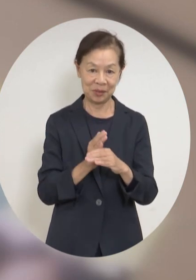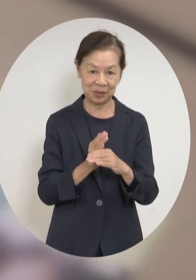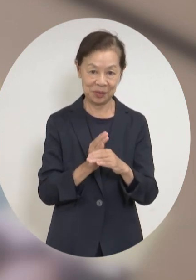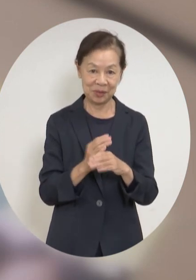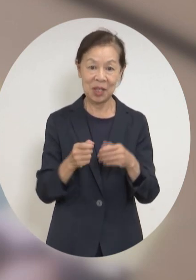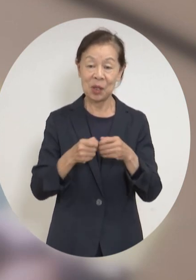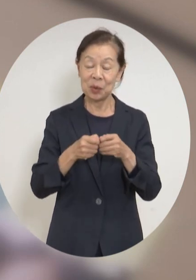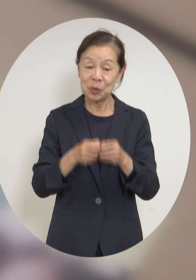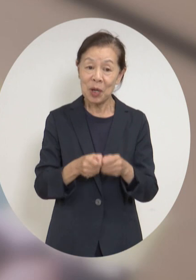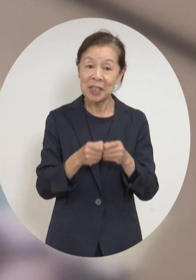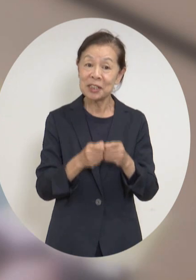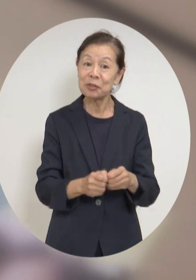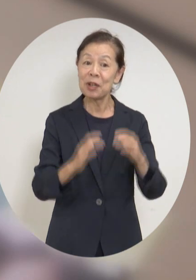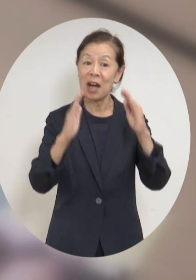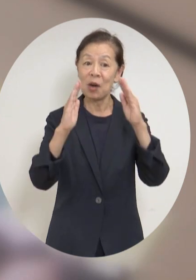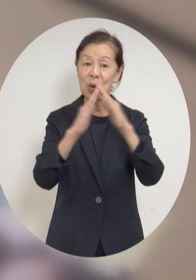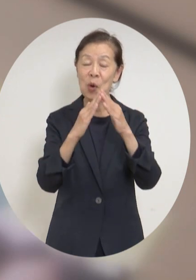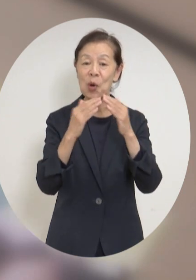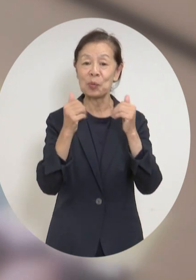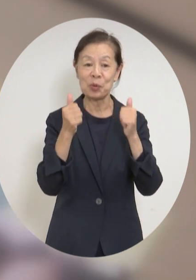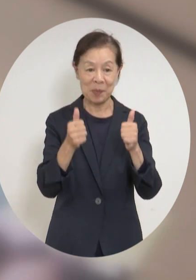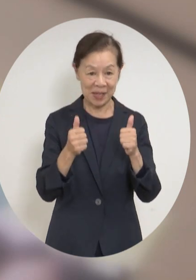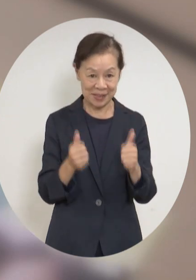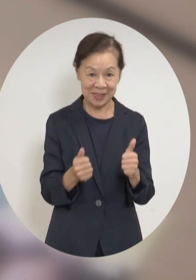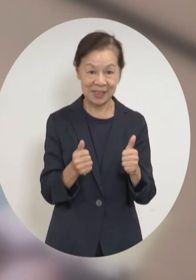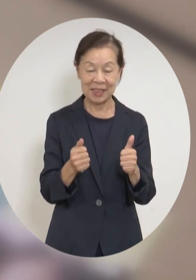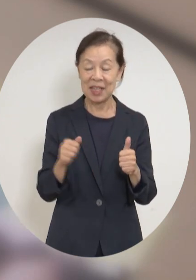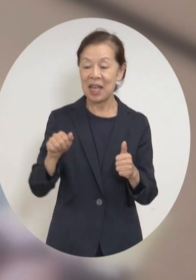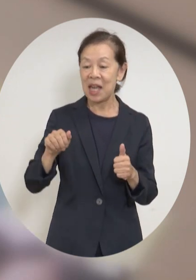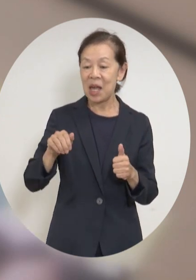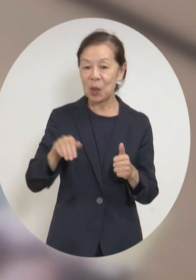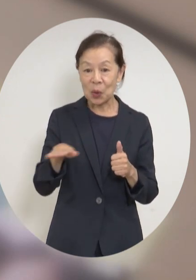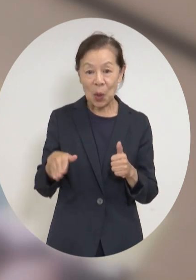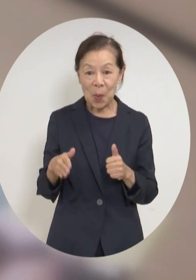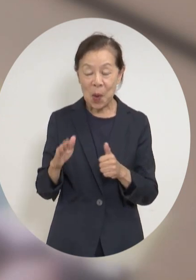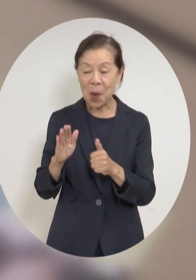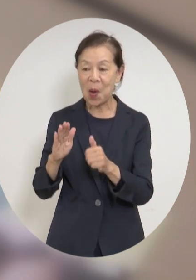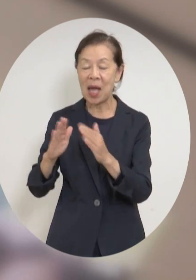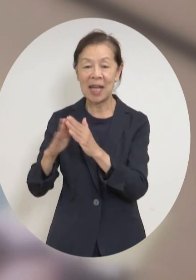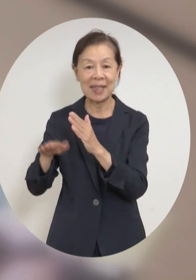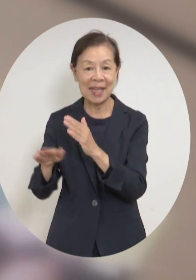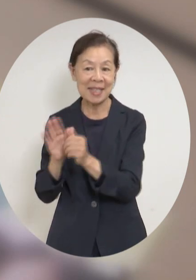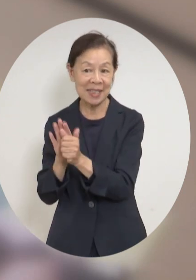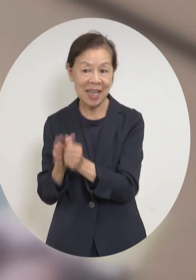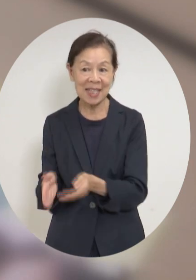詳しくは区のホームページまたは子ども家庭支援センターまでどうぞ。